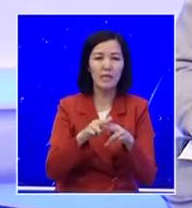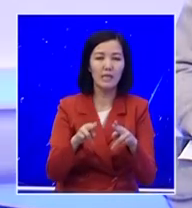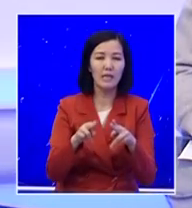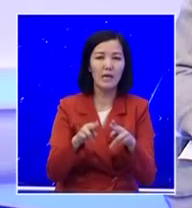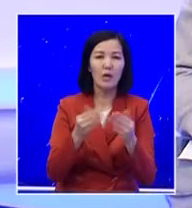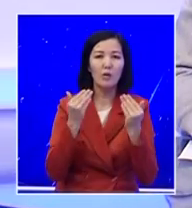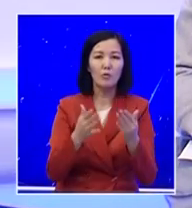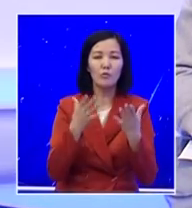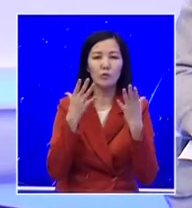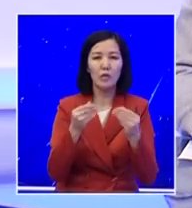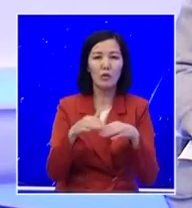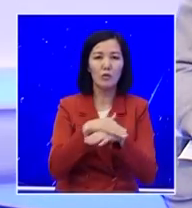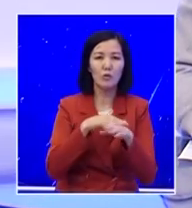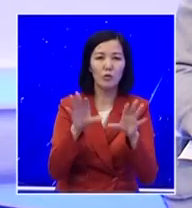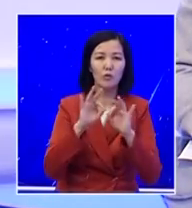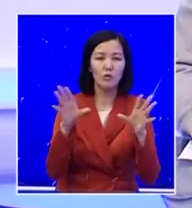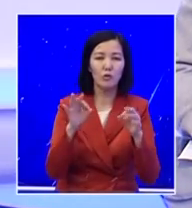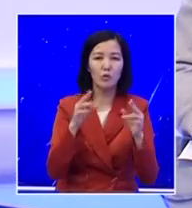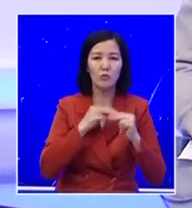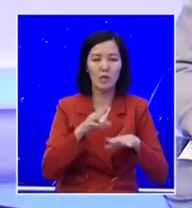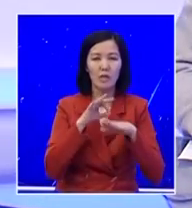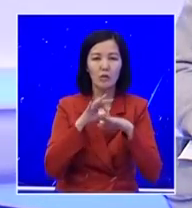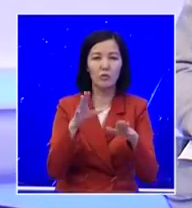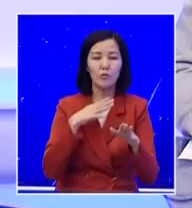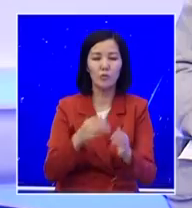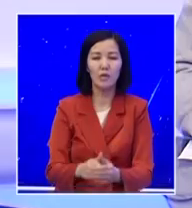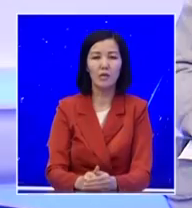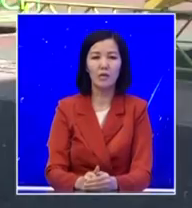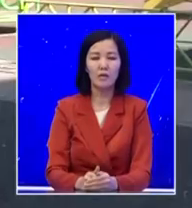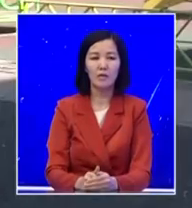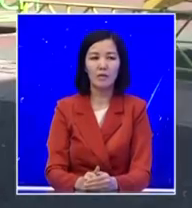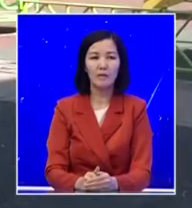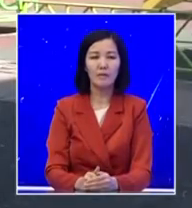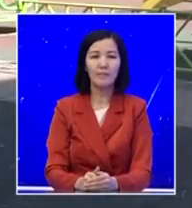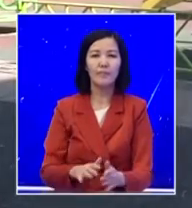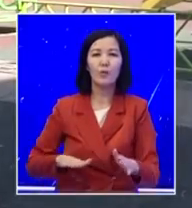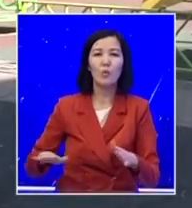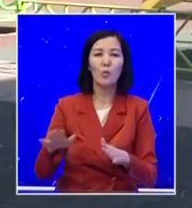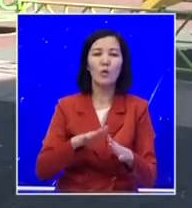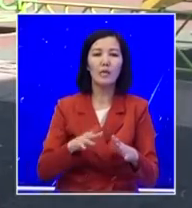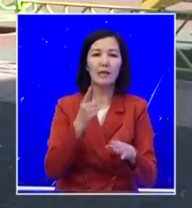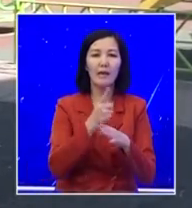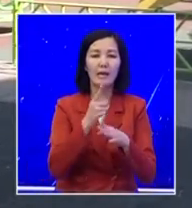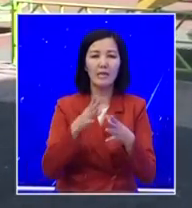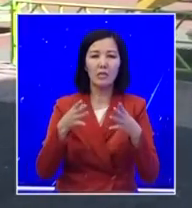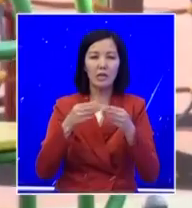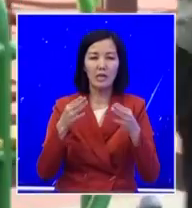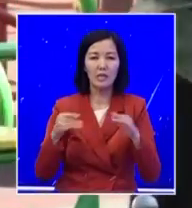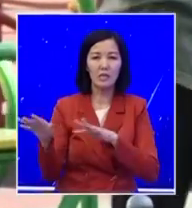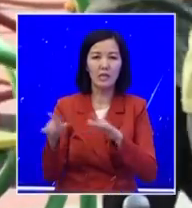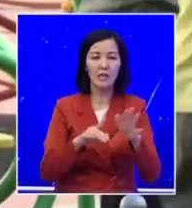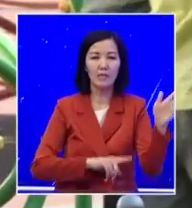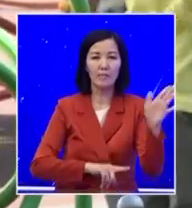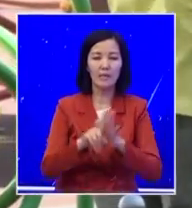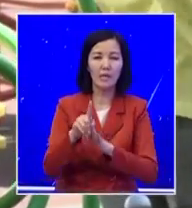қаққан мамандар күн сайын тұрғындарға түсіндіру шараларын жүргізуде. Өңірде карантиннің жеңілдетілген шаралары